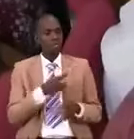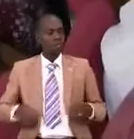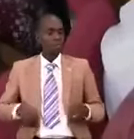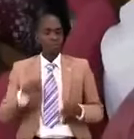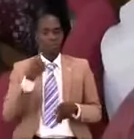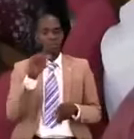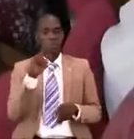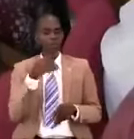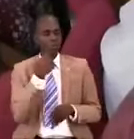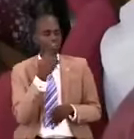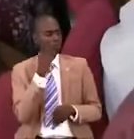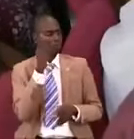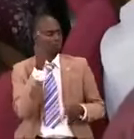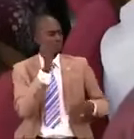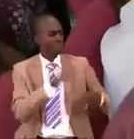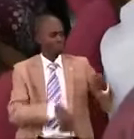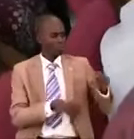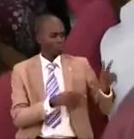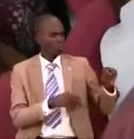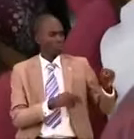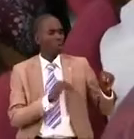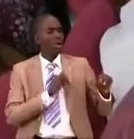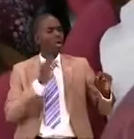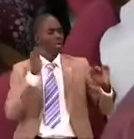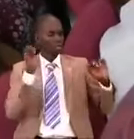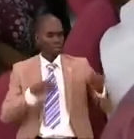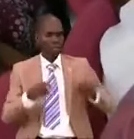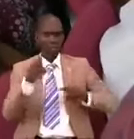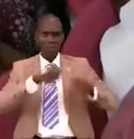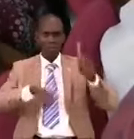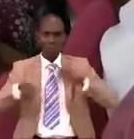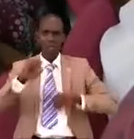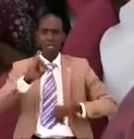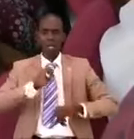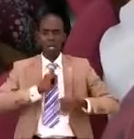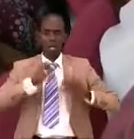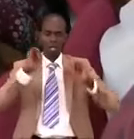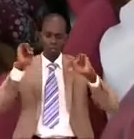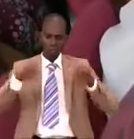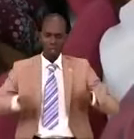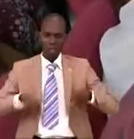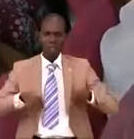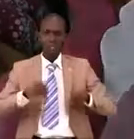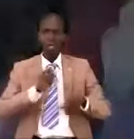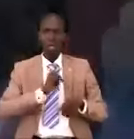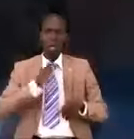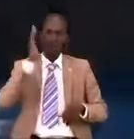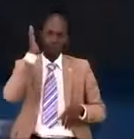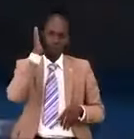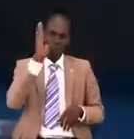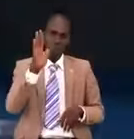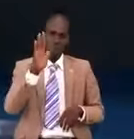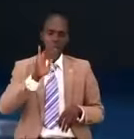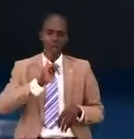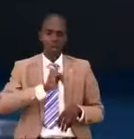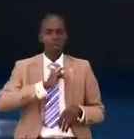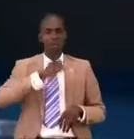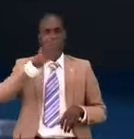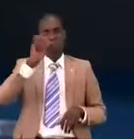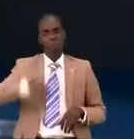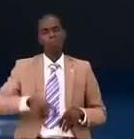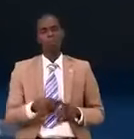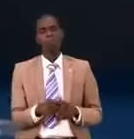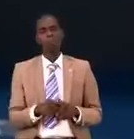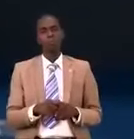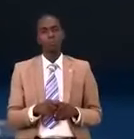refaire je dois je peux si je peux alors je